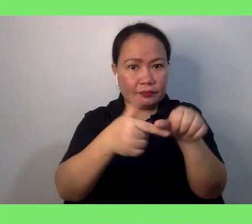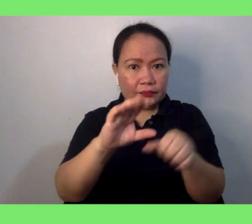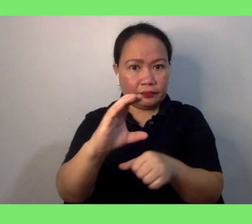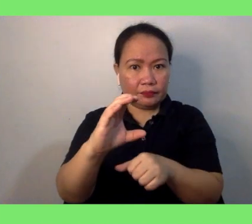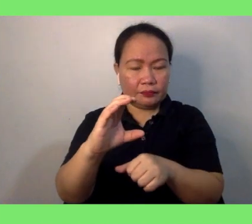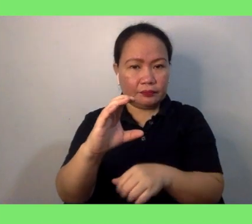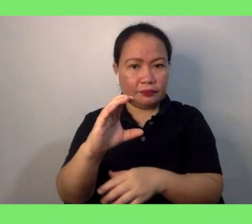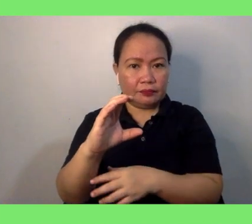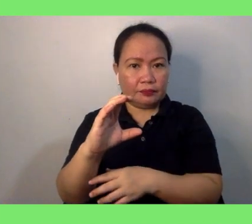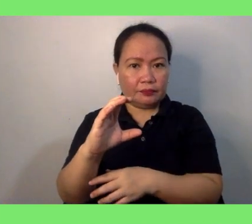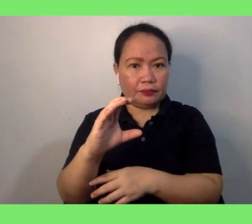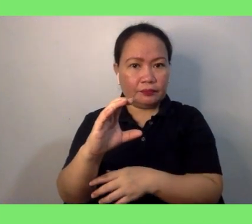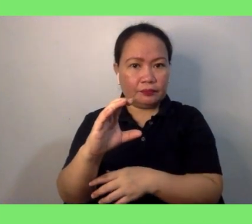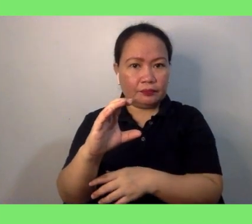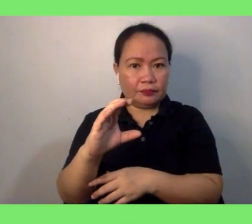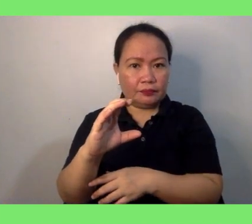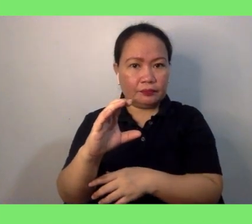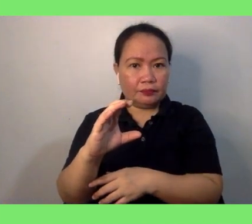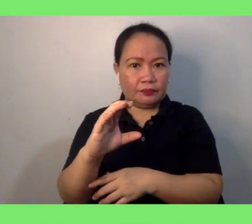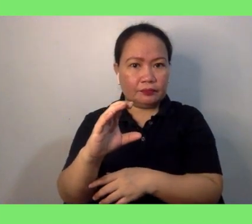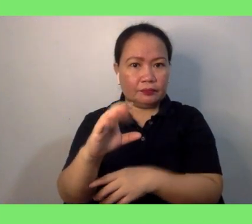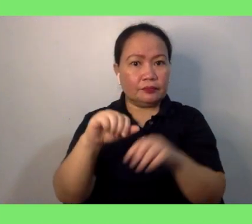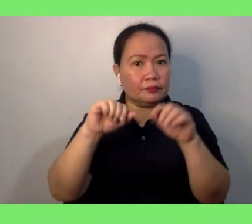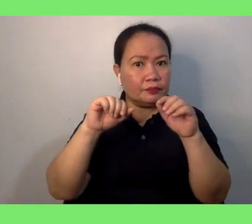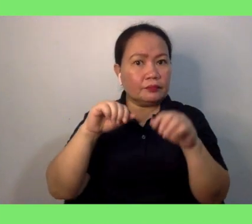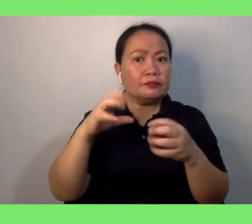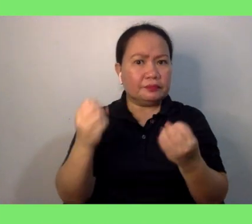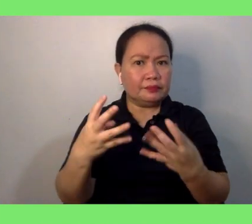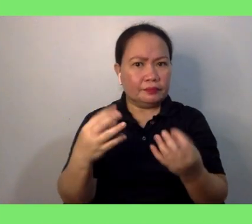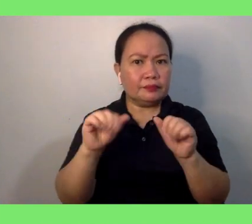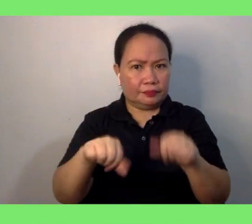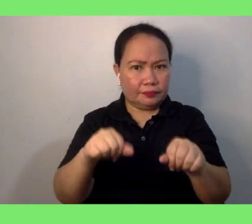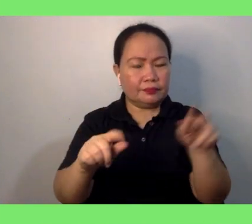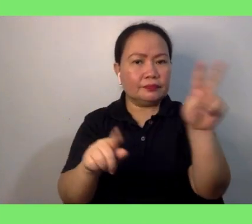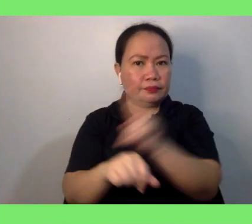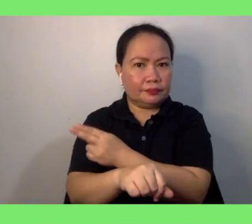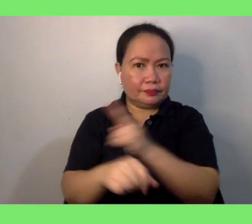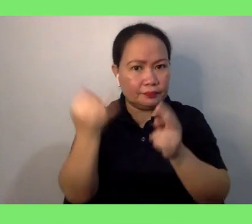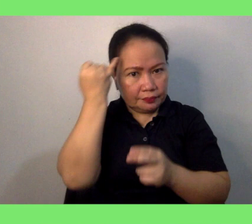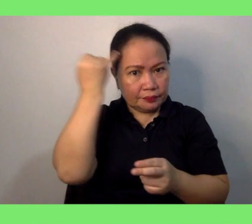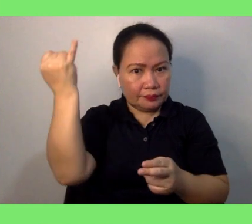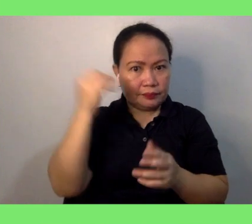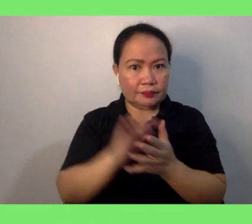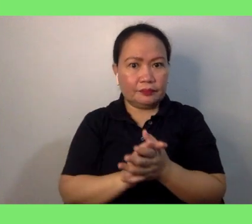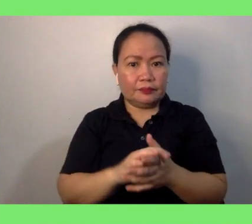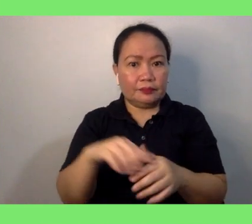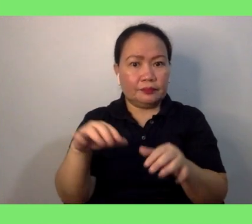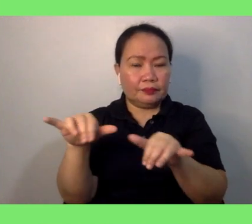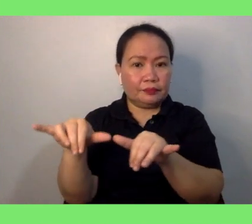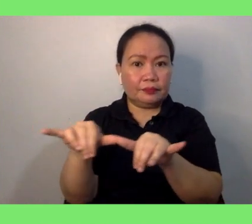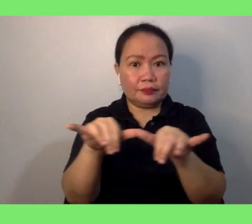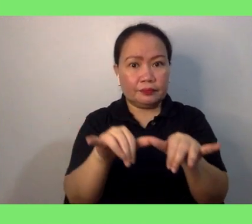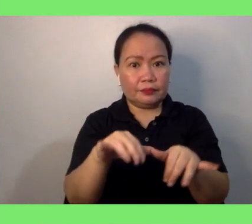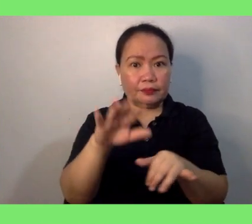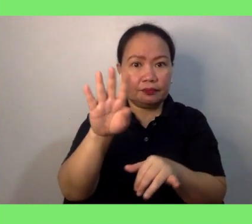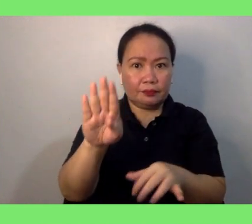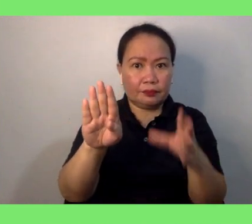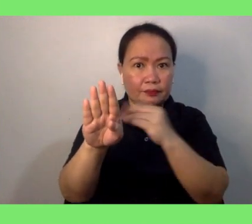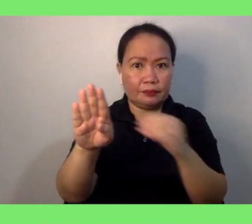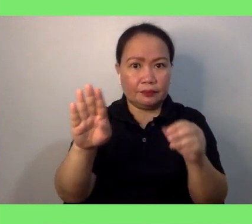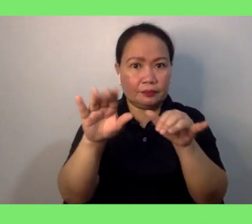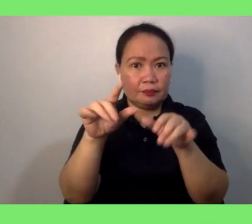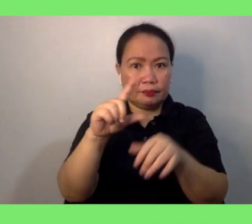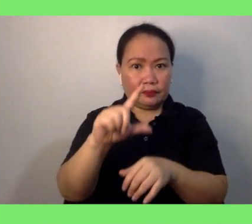C. Now, si angle C, ang dami mo nang pwedeng gamitin dito. Si angle B at si angle C ay